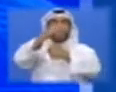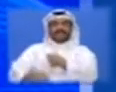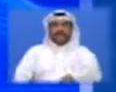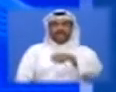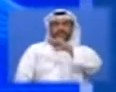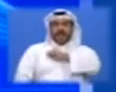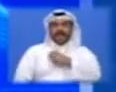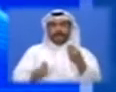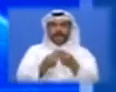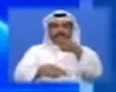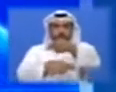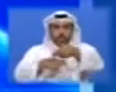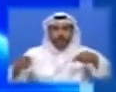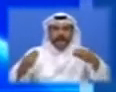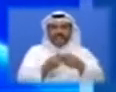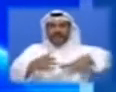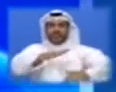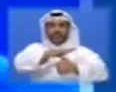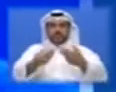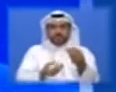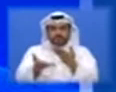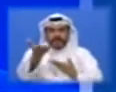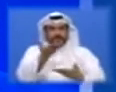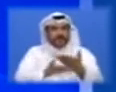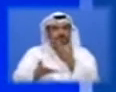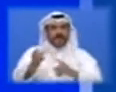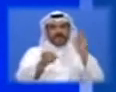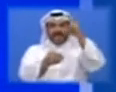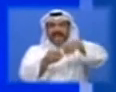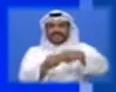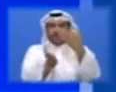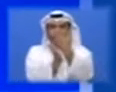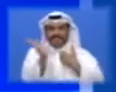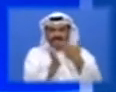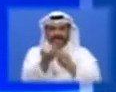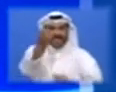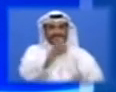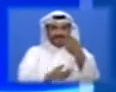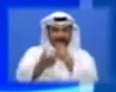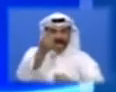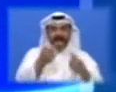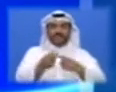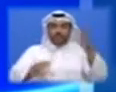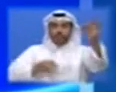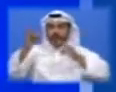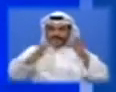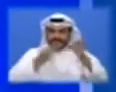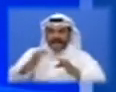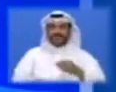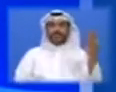على تعزيز العلاقات المتميزه القائمه بينهما وتدعيم التعاون الثنائي في مختلف الميادين